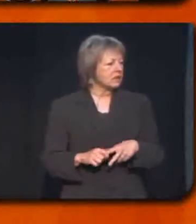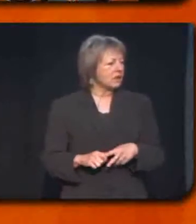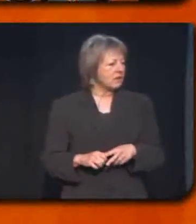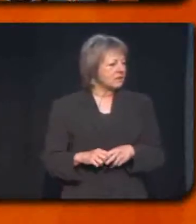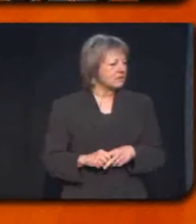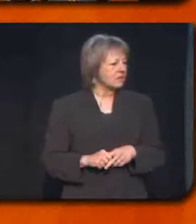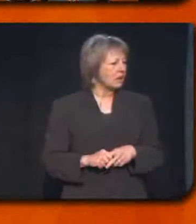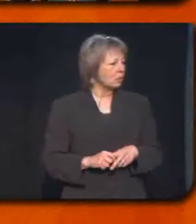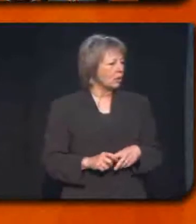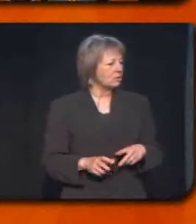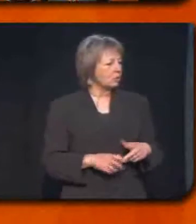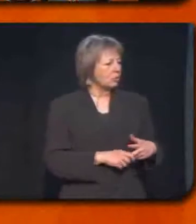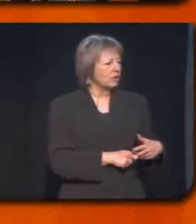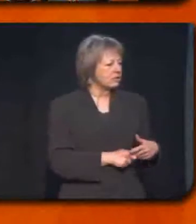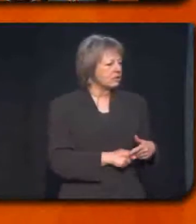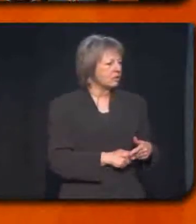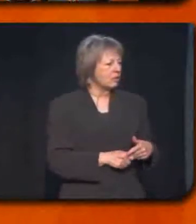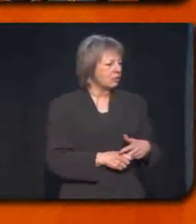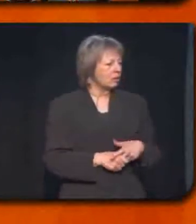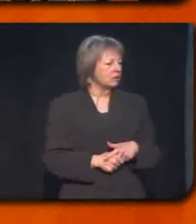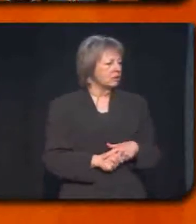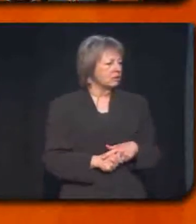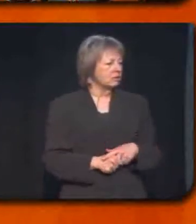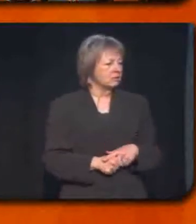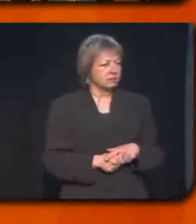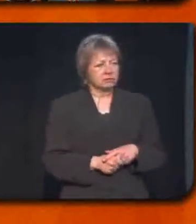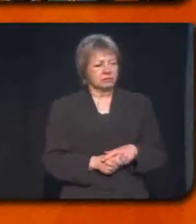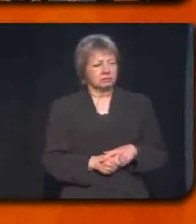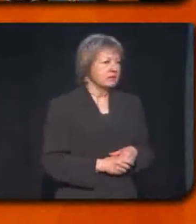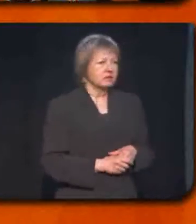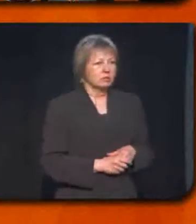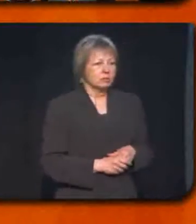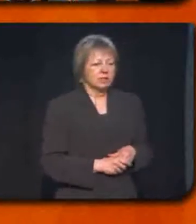Abstimmung ihr könnt Stimmen abgeben